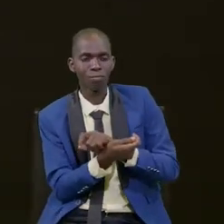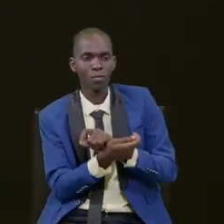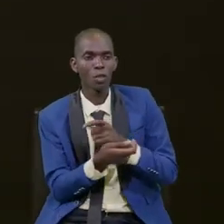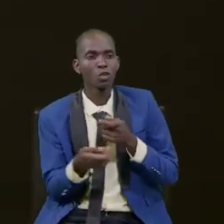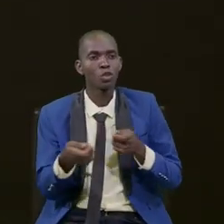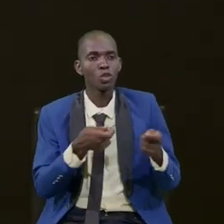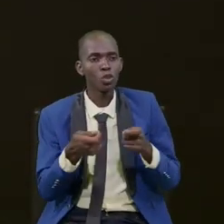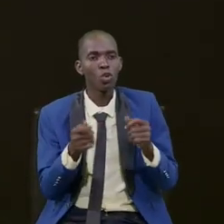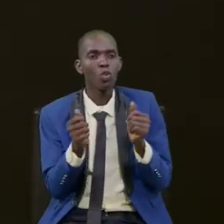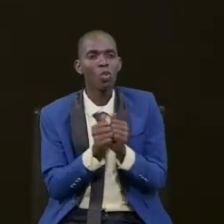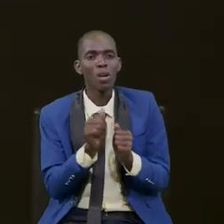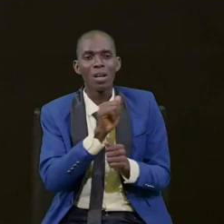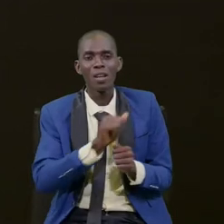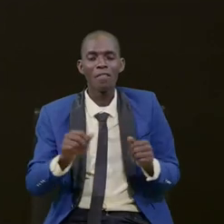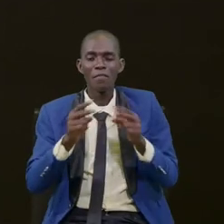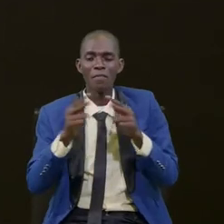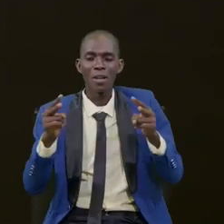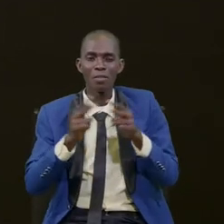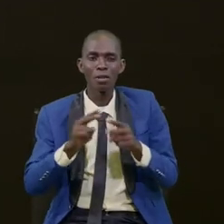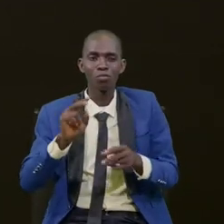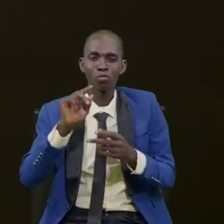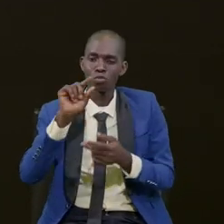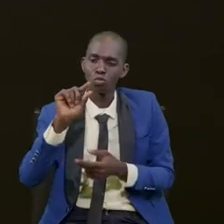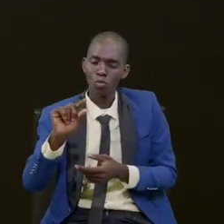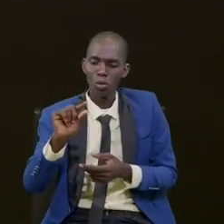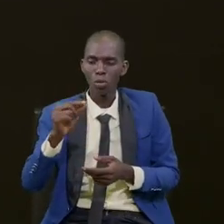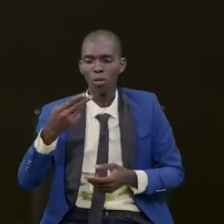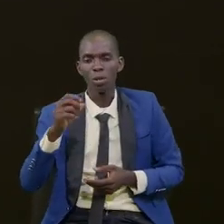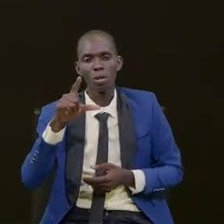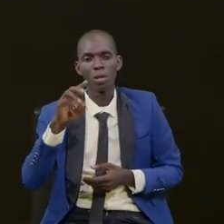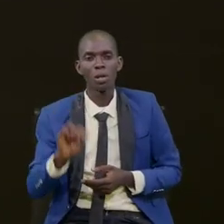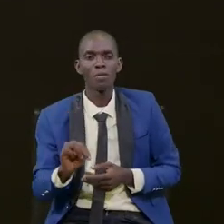gré du pilote.